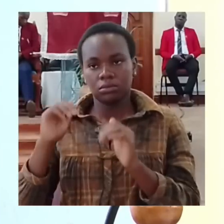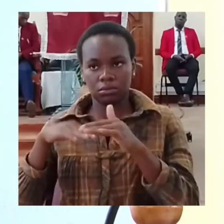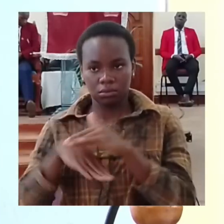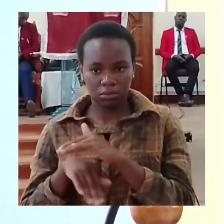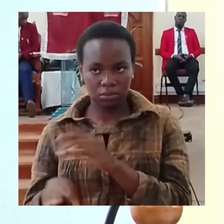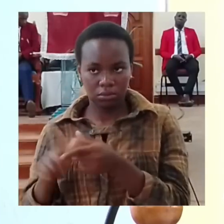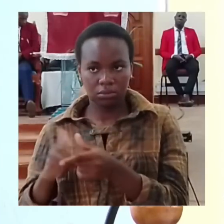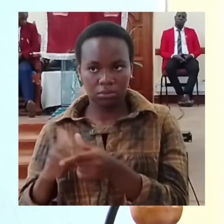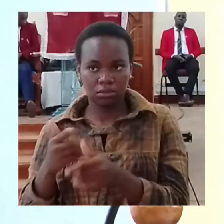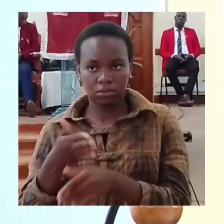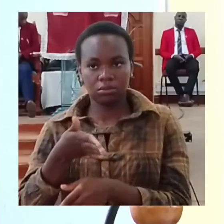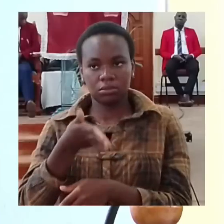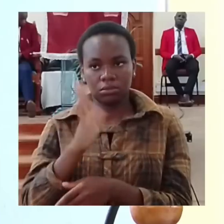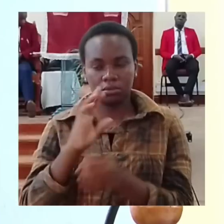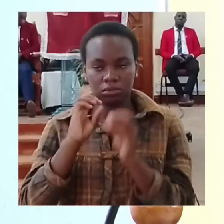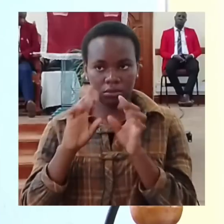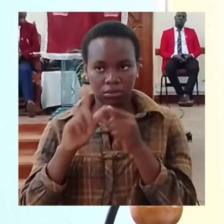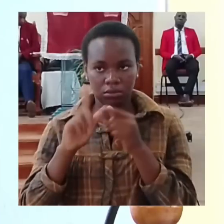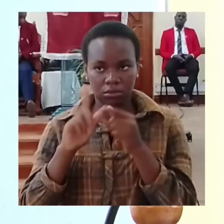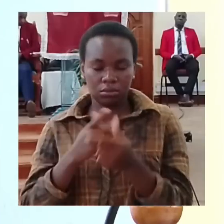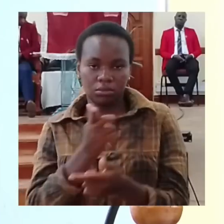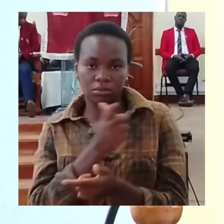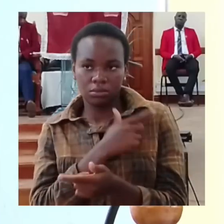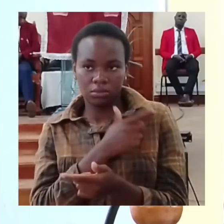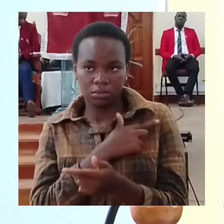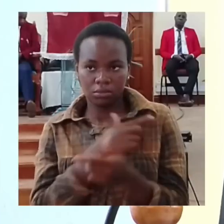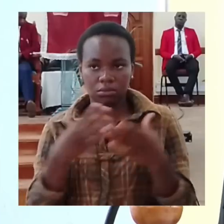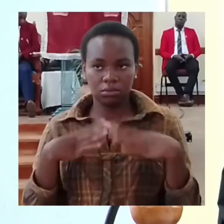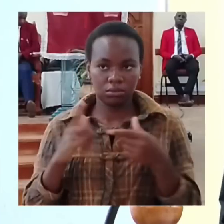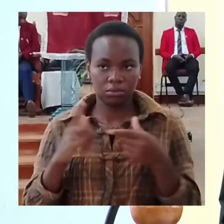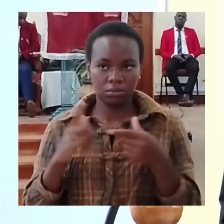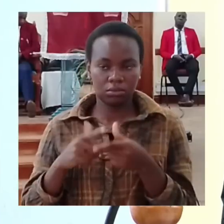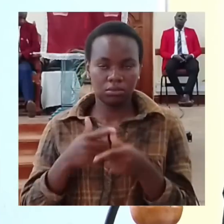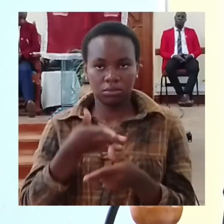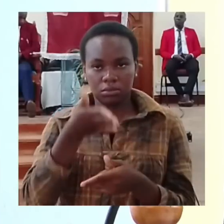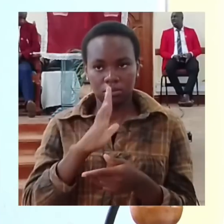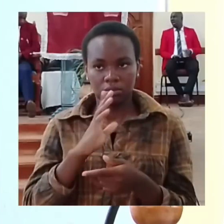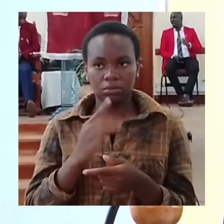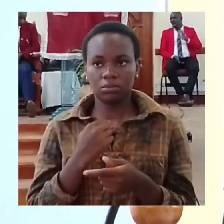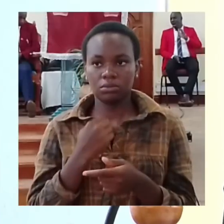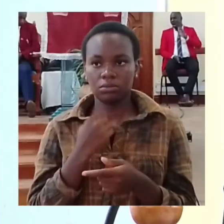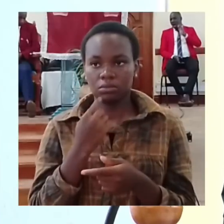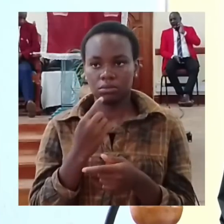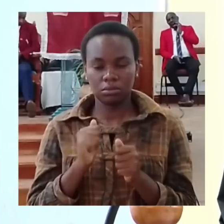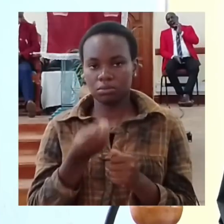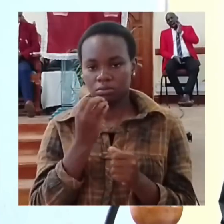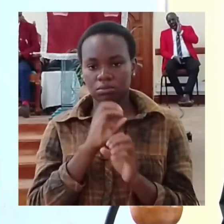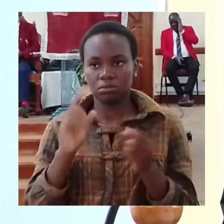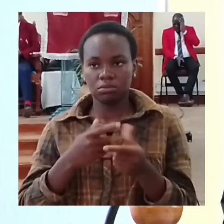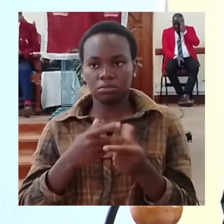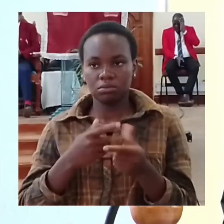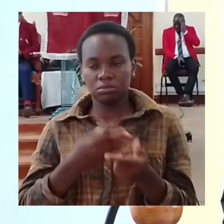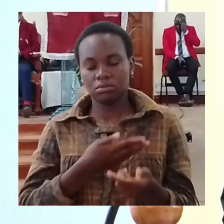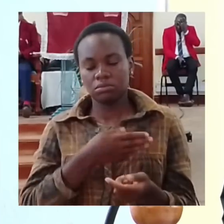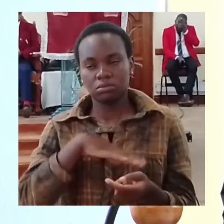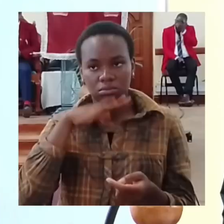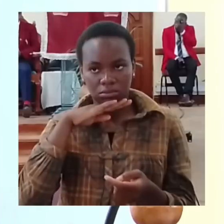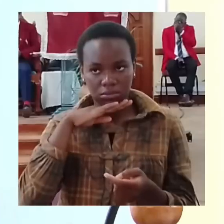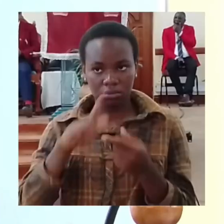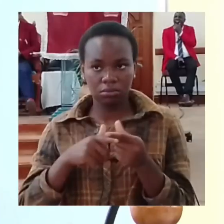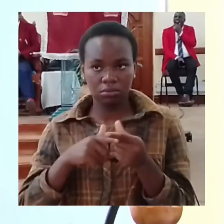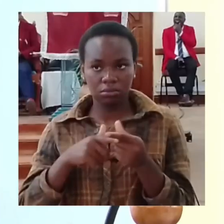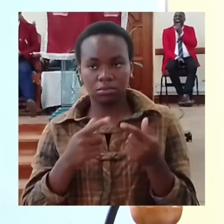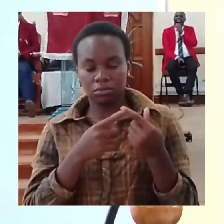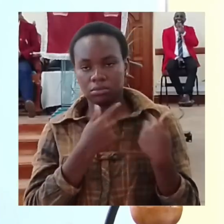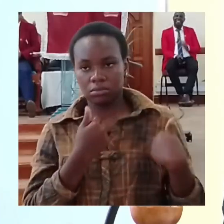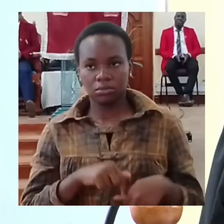ucio akarathima. No nakio kiguta kiragwo ni Ngai gitikarie gikue, nikirekwo giki atia. Ngoro ya